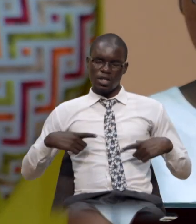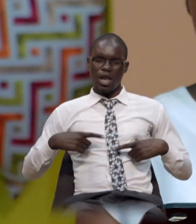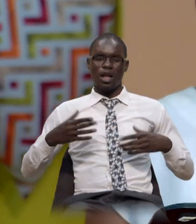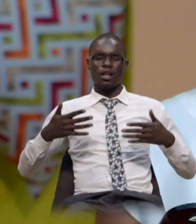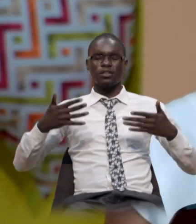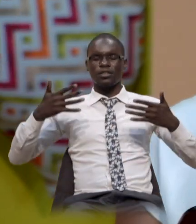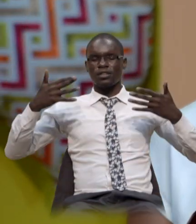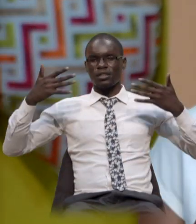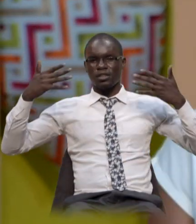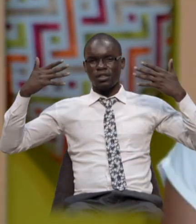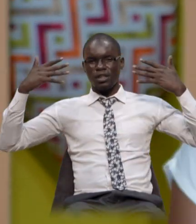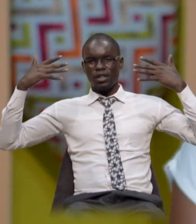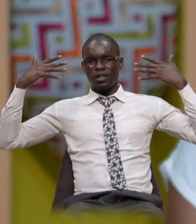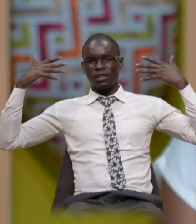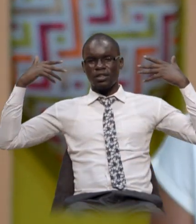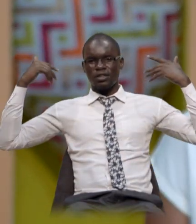wa